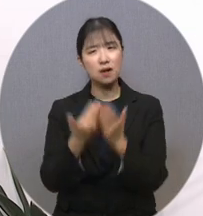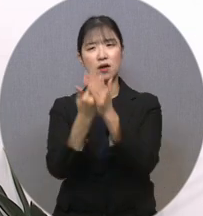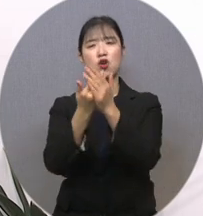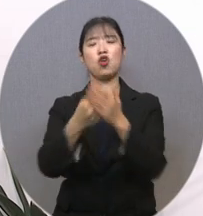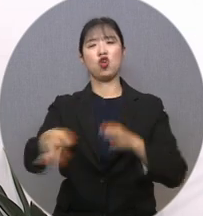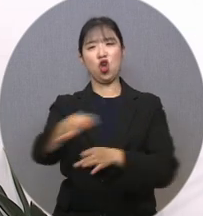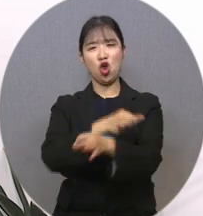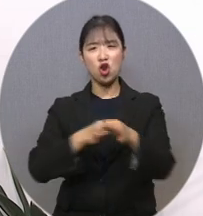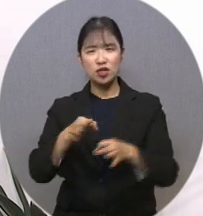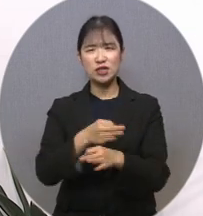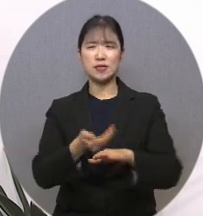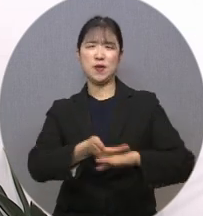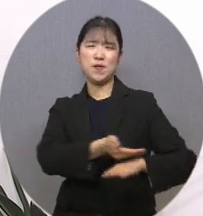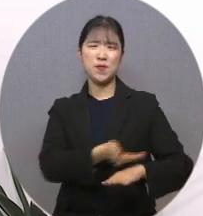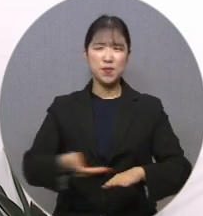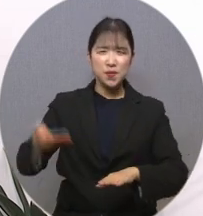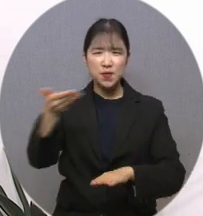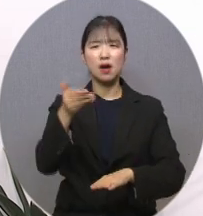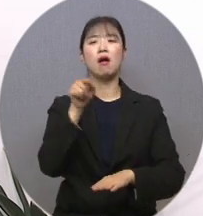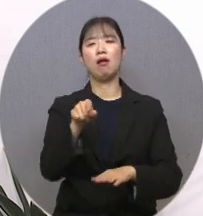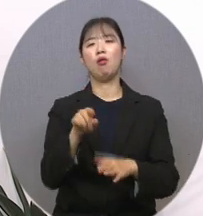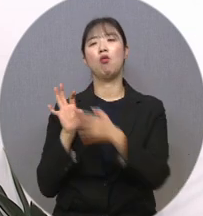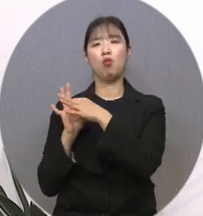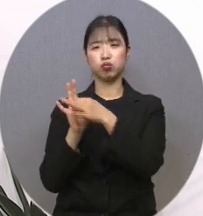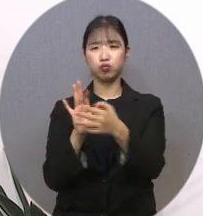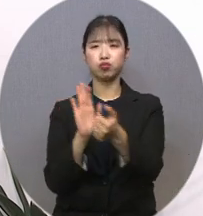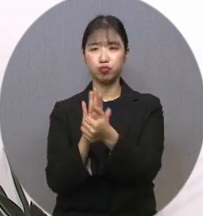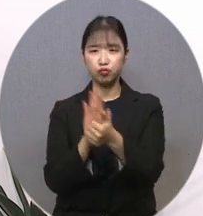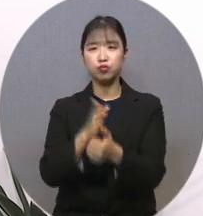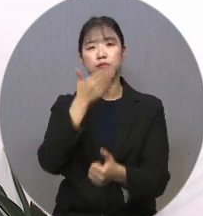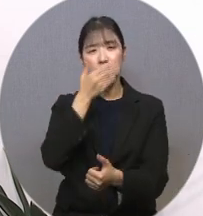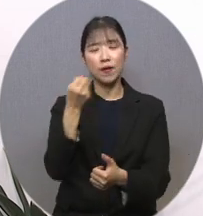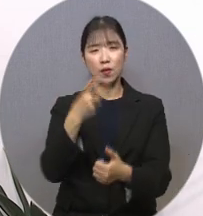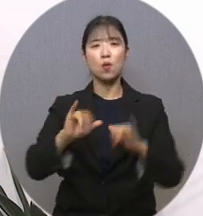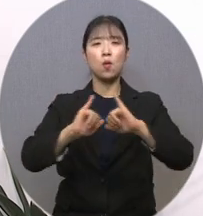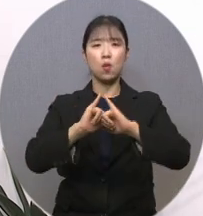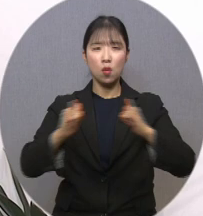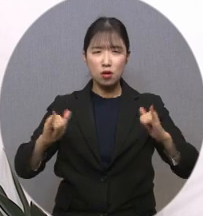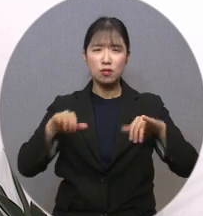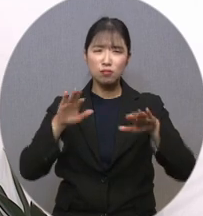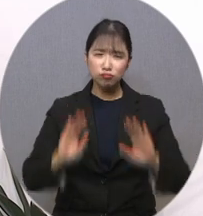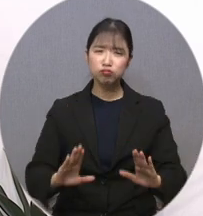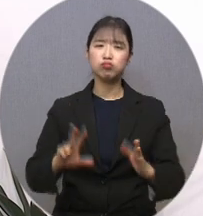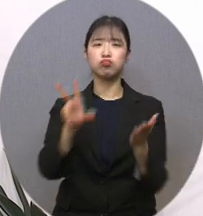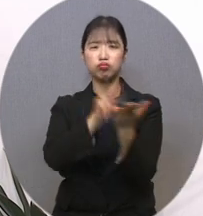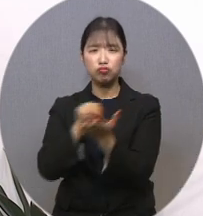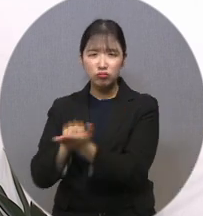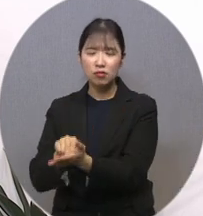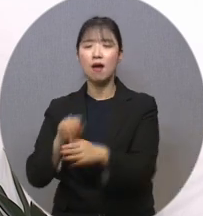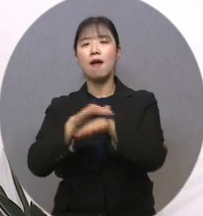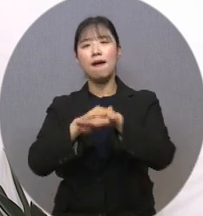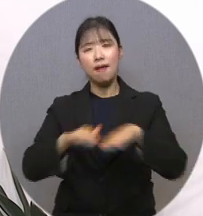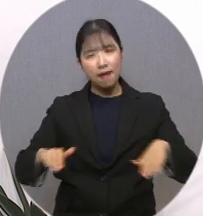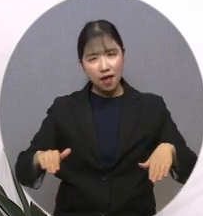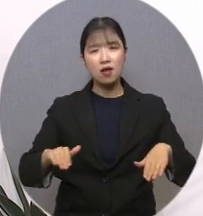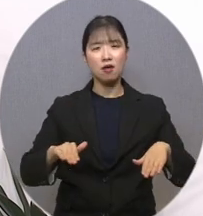경제 부흥까지도 이어지고 심지어는 이제 인류의 현안 문제들을 해결하는